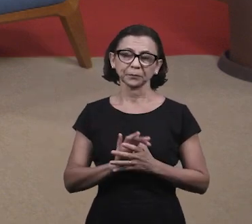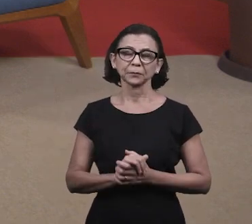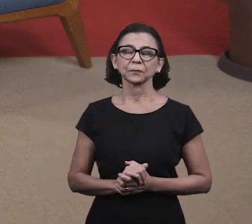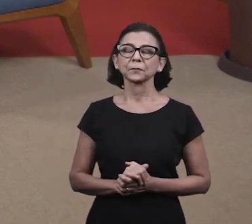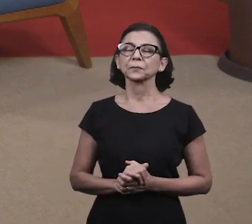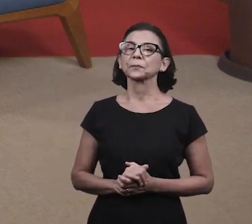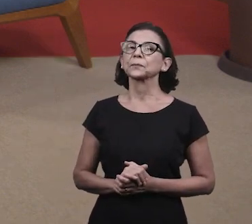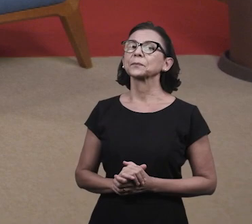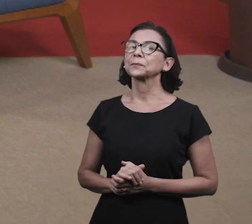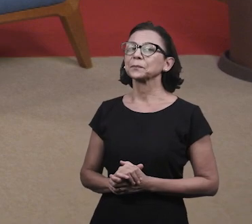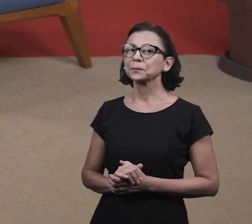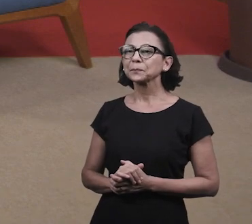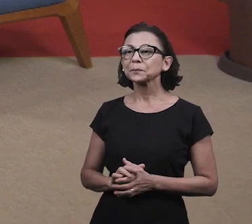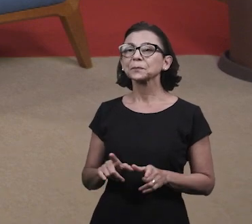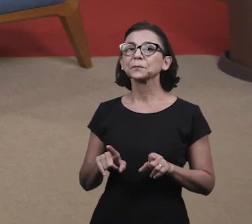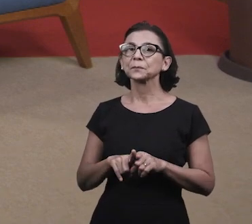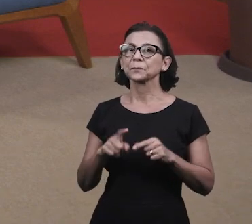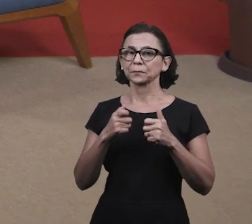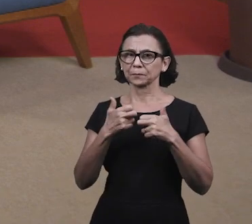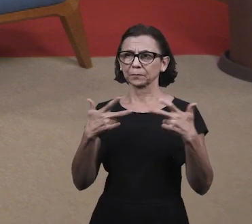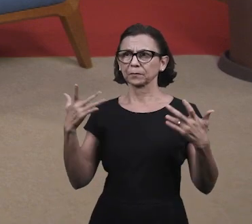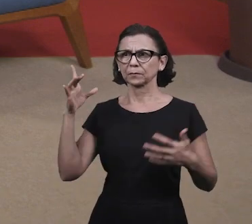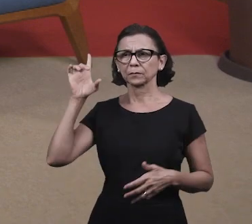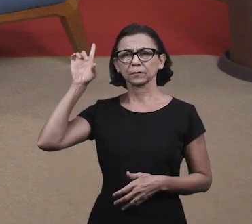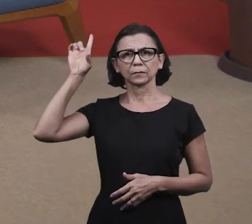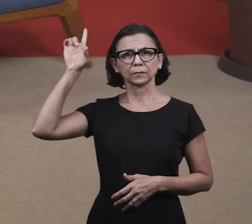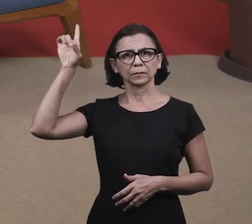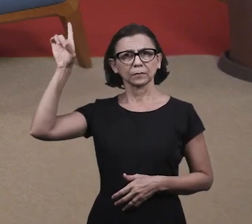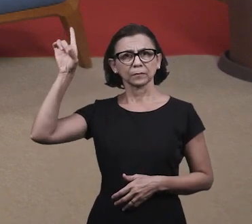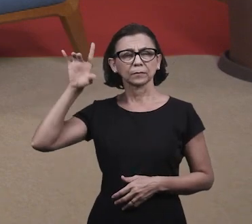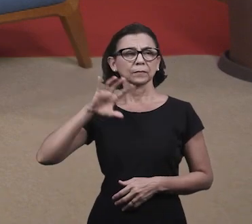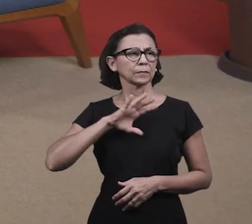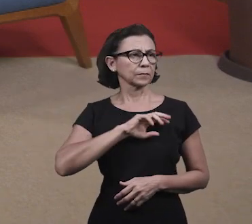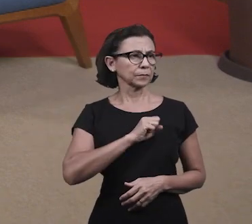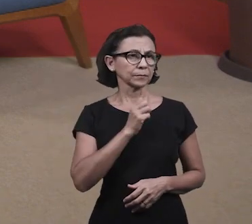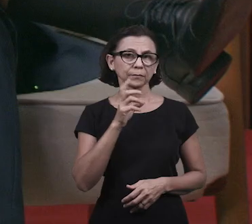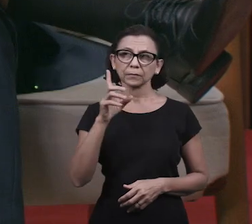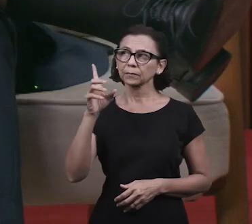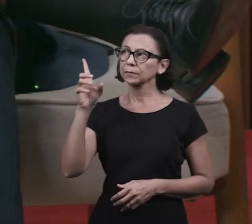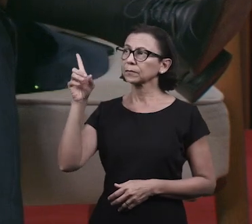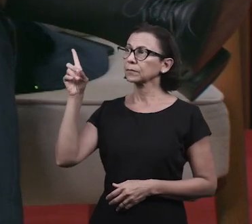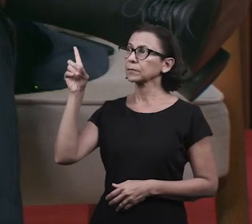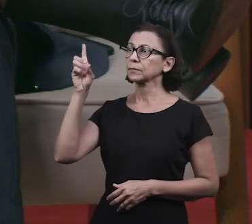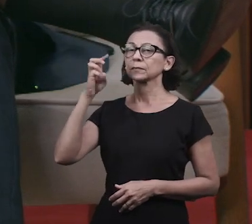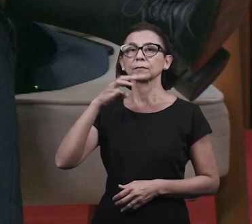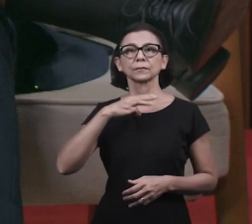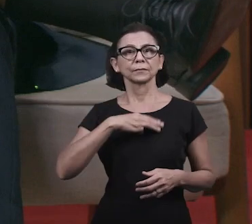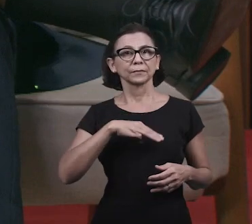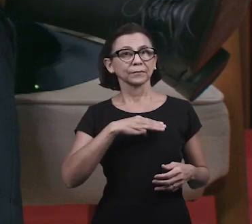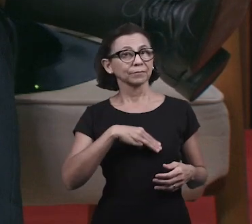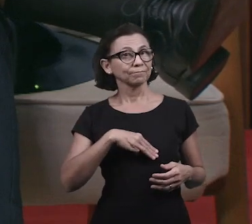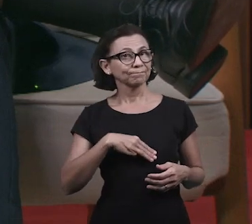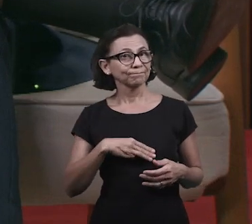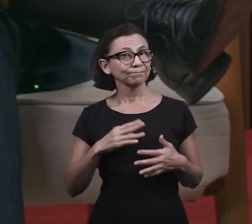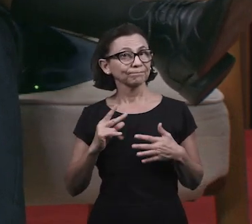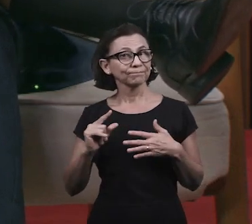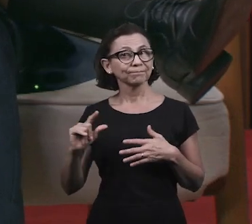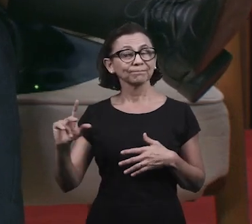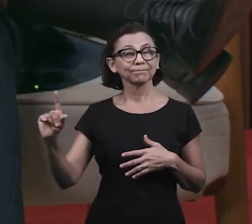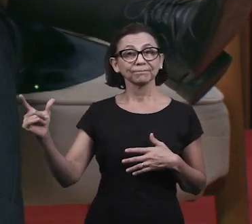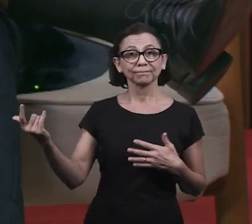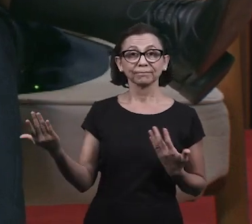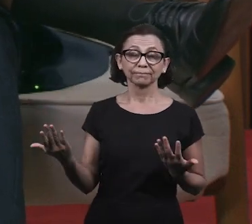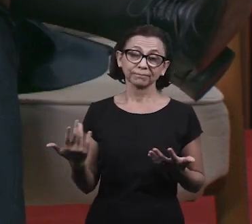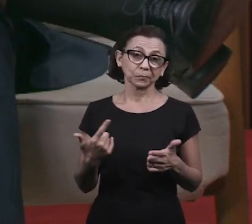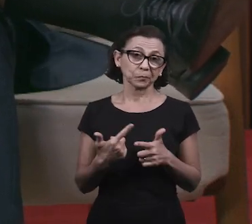grand salut et la grandiosité des choses de Dieu, le grand amour de Dieu, la